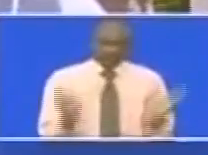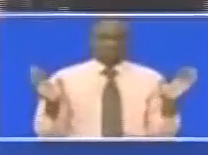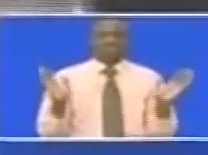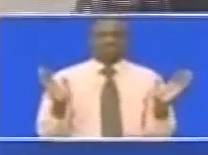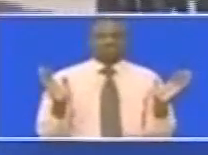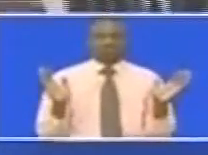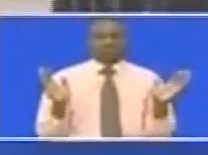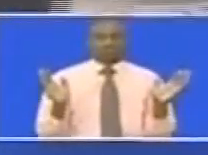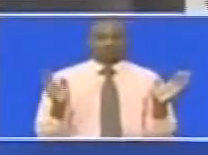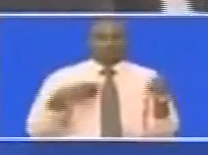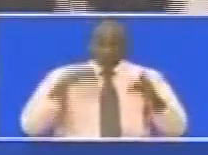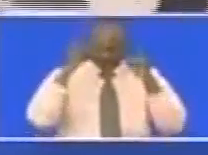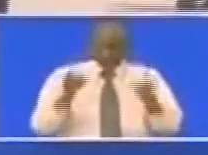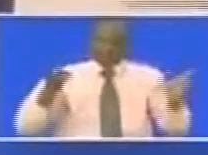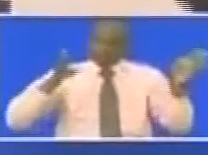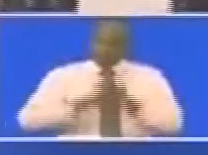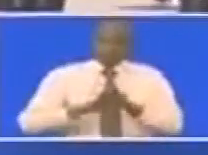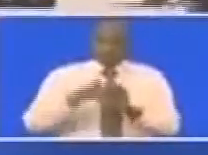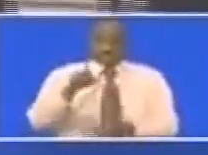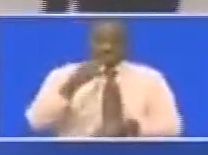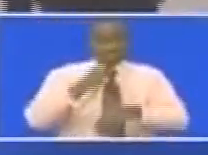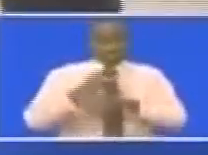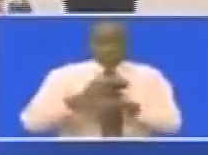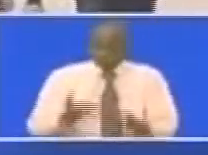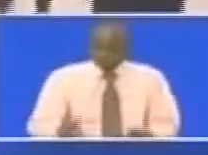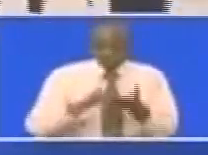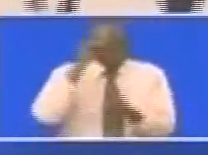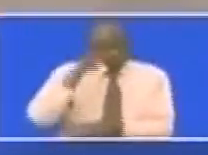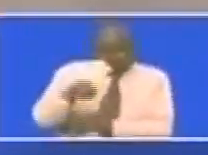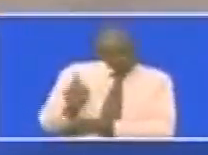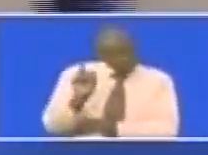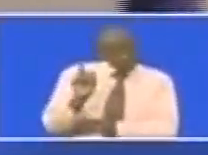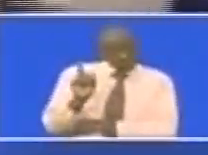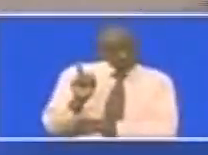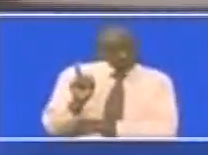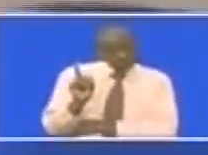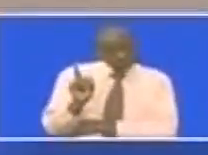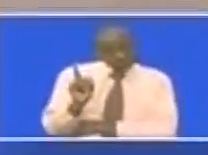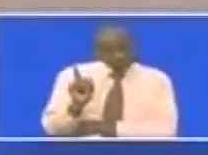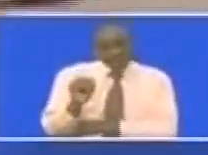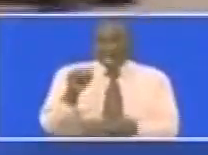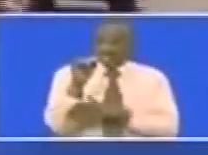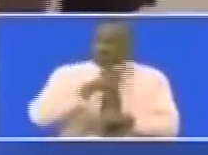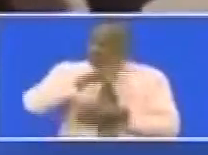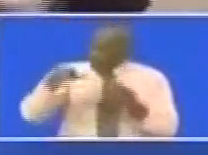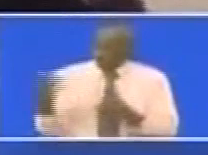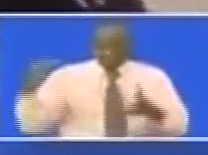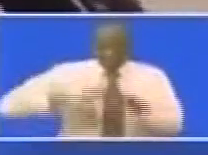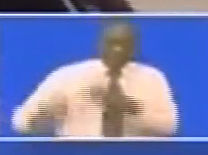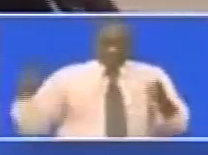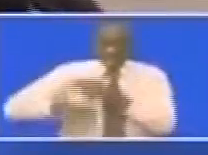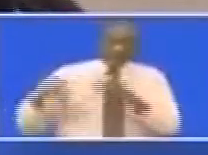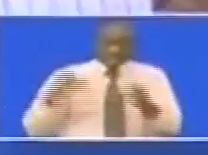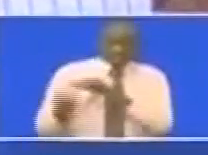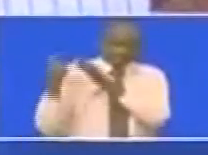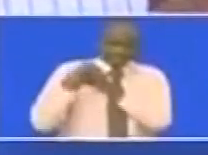kufungwa. We have decided to close this institution and the students are requested to clear this